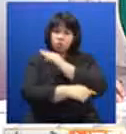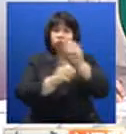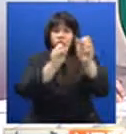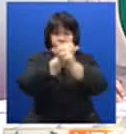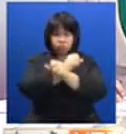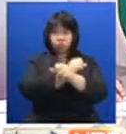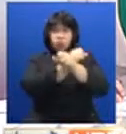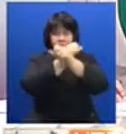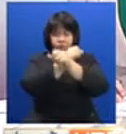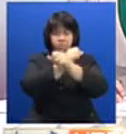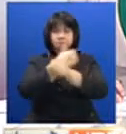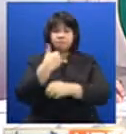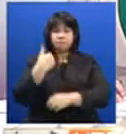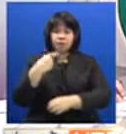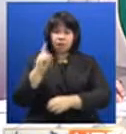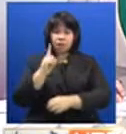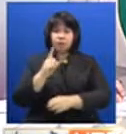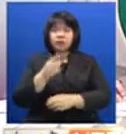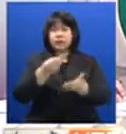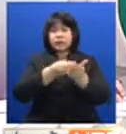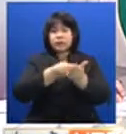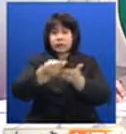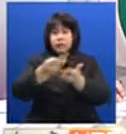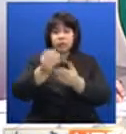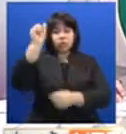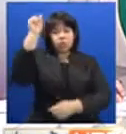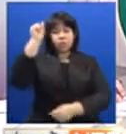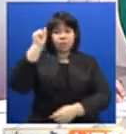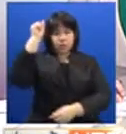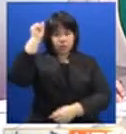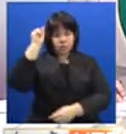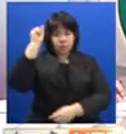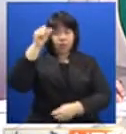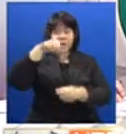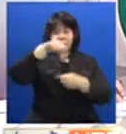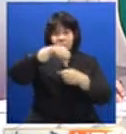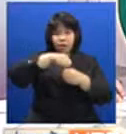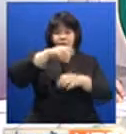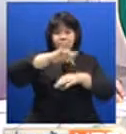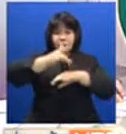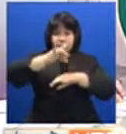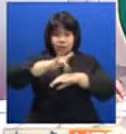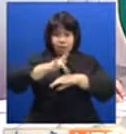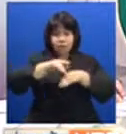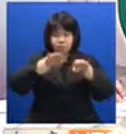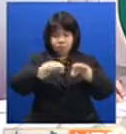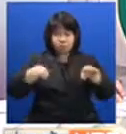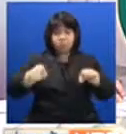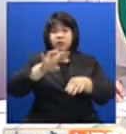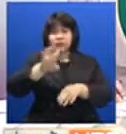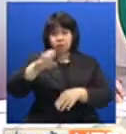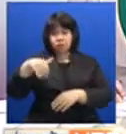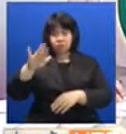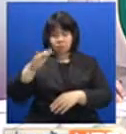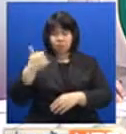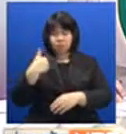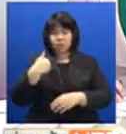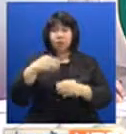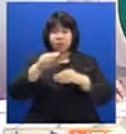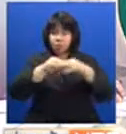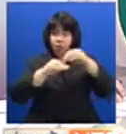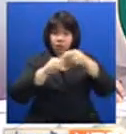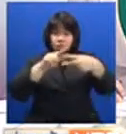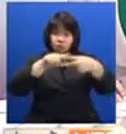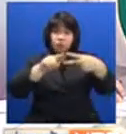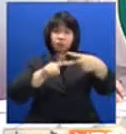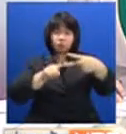1โครงการที่มีการนำร่องก็คือการจัดซื้อรถเมล์ที่ใช้ก๊าซธรรมชาติประมาณ 400กว่าคัน 2โครงการนี้จะมีโครงการนำร่องซึ่ง